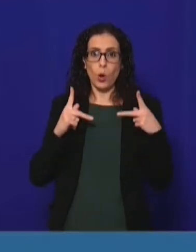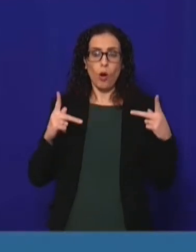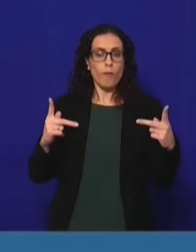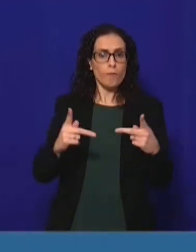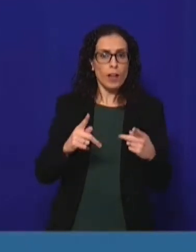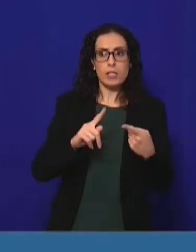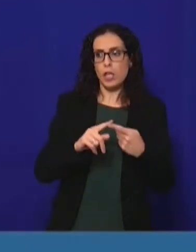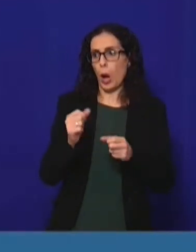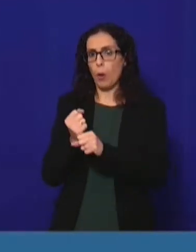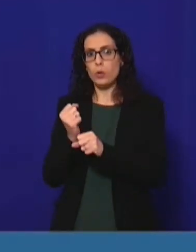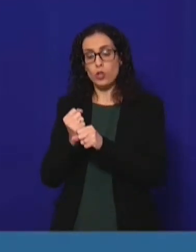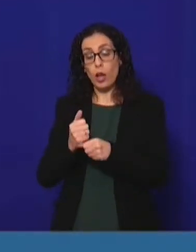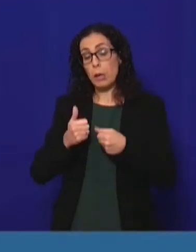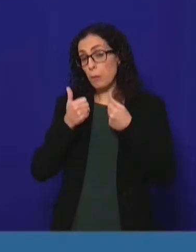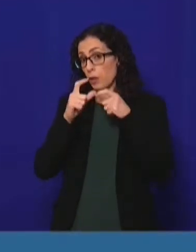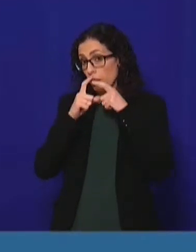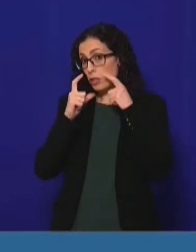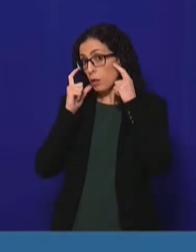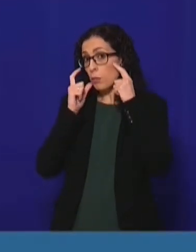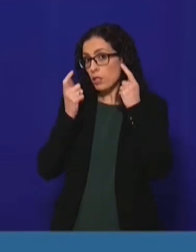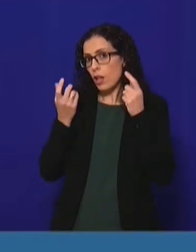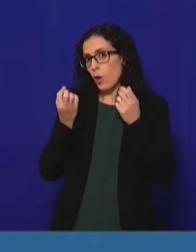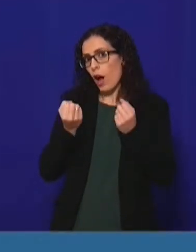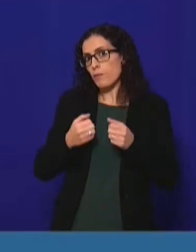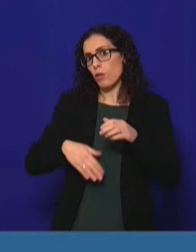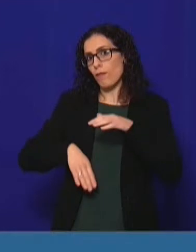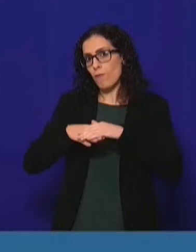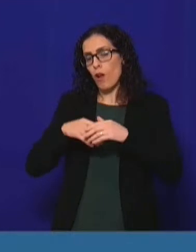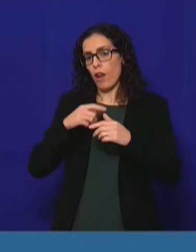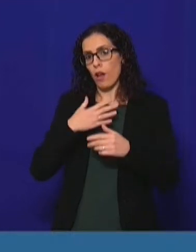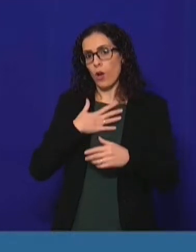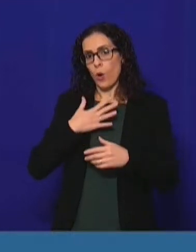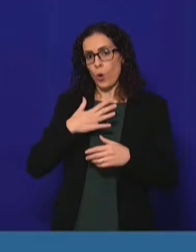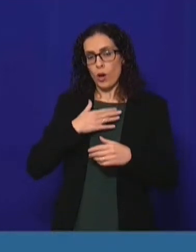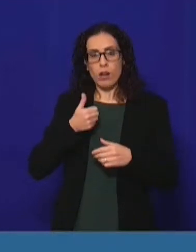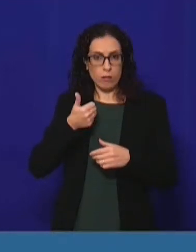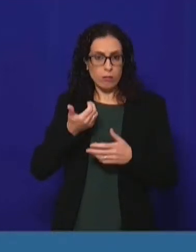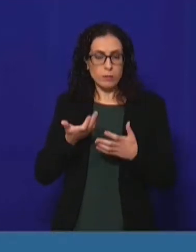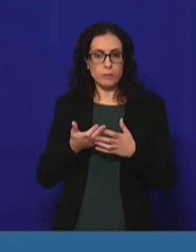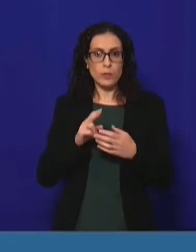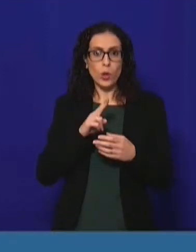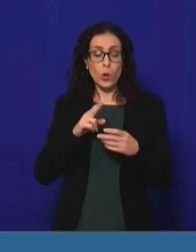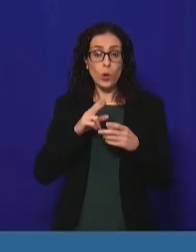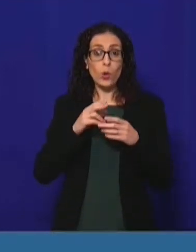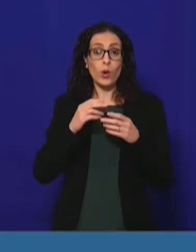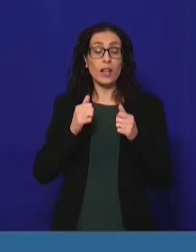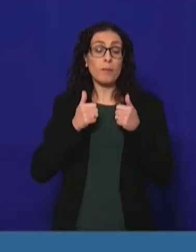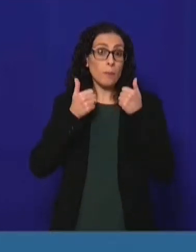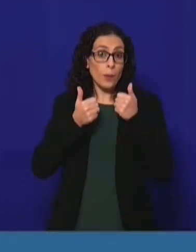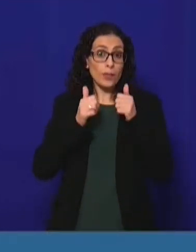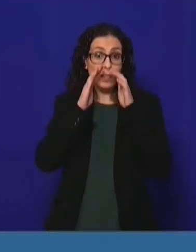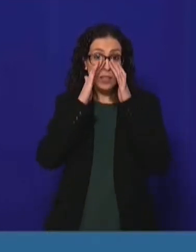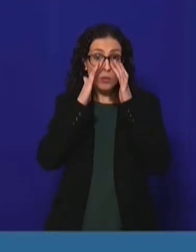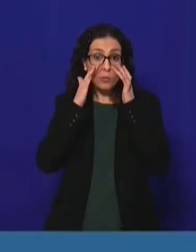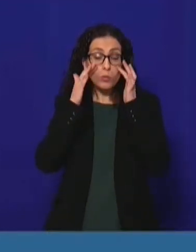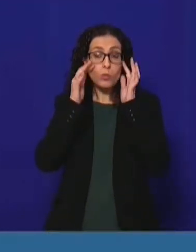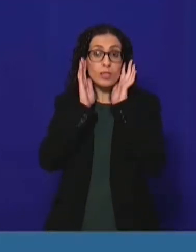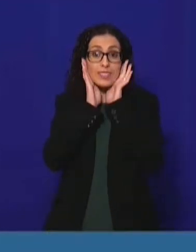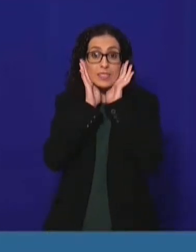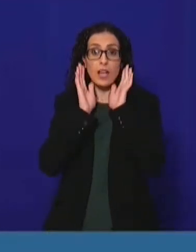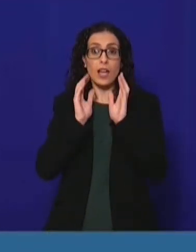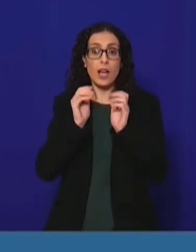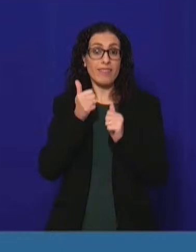ħin ix-xogħol tkun libes il-maskra. U ħaġa importanti ħafna il-fit li tkun qiegħda tagħlaq tajjeb mal-wiċċ